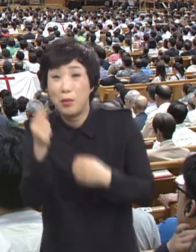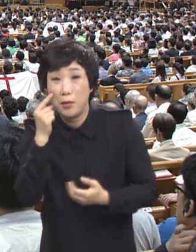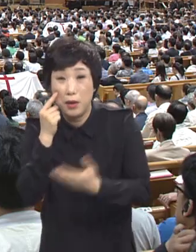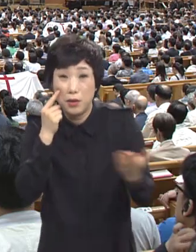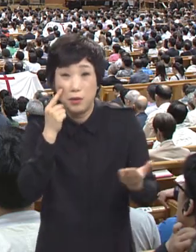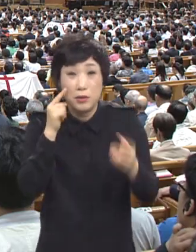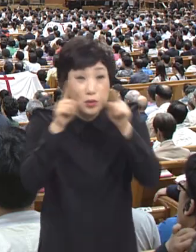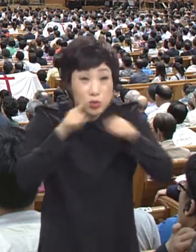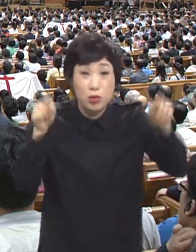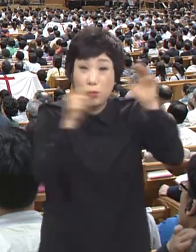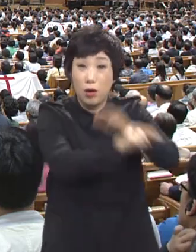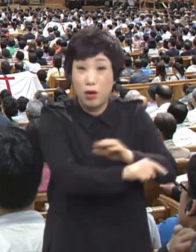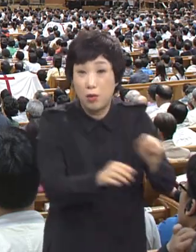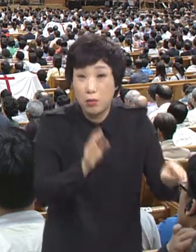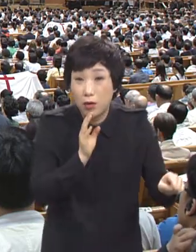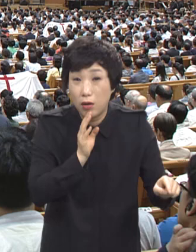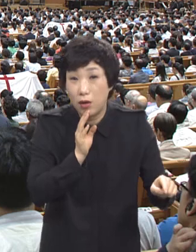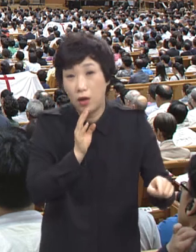가요?